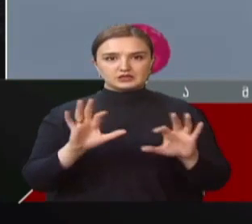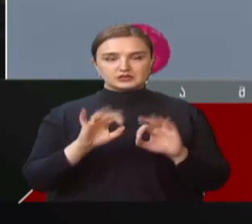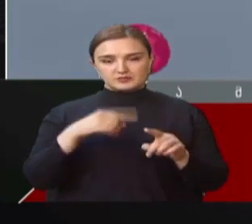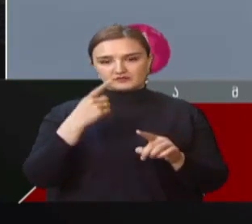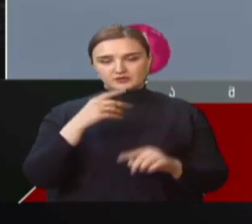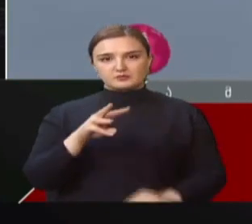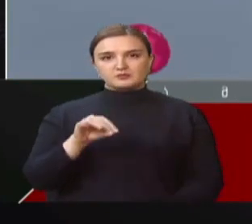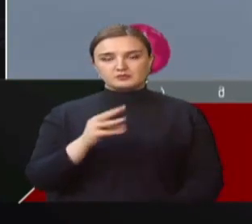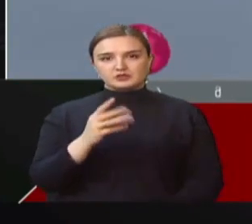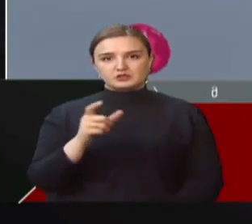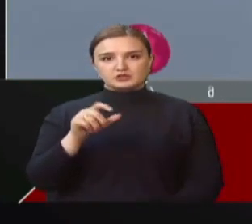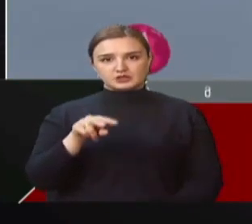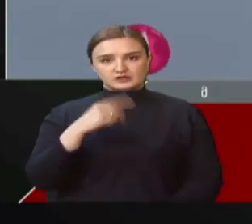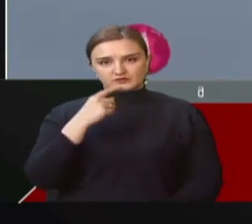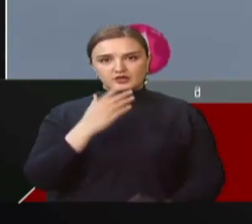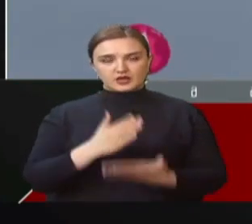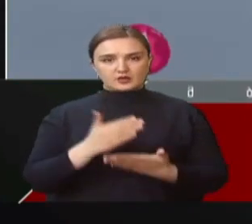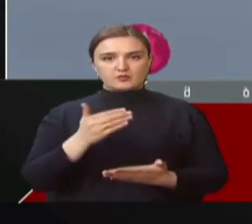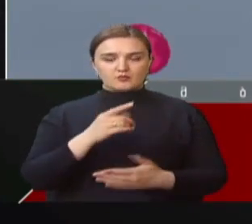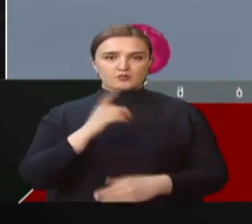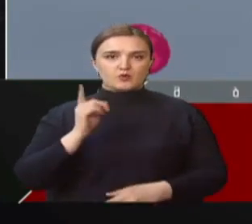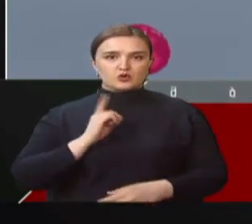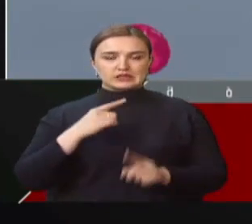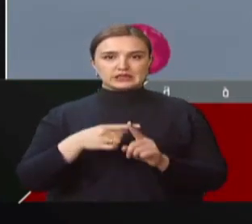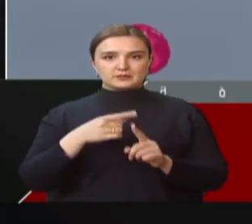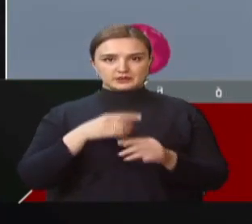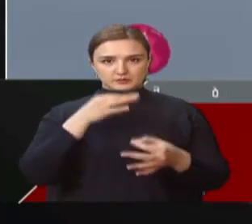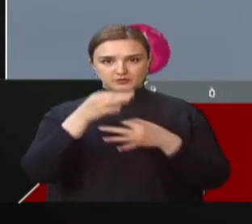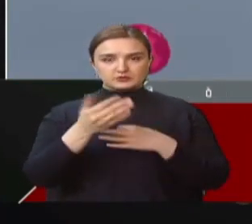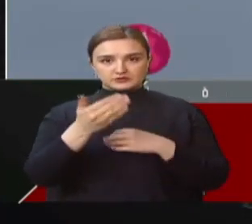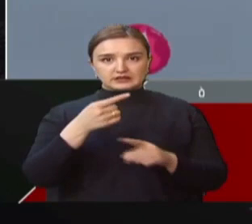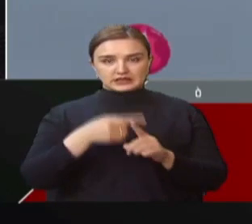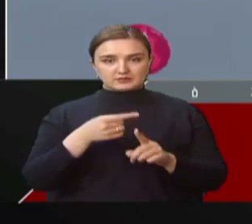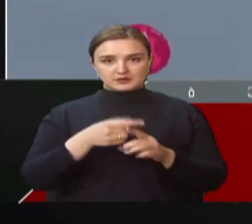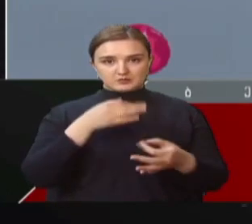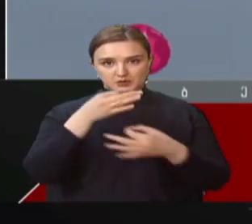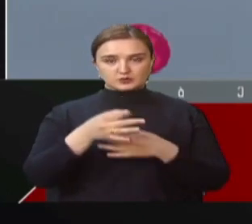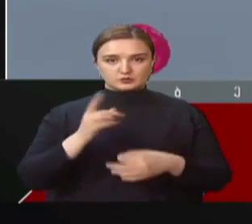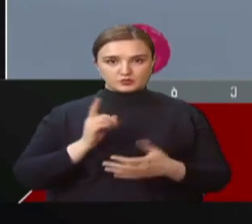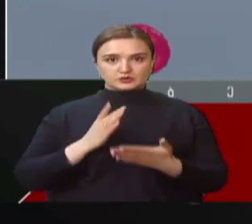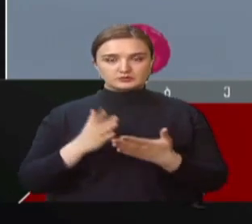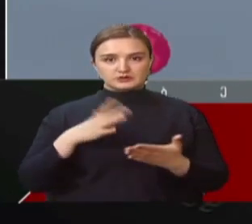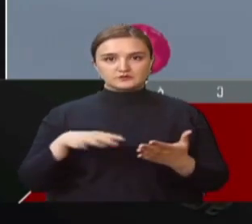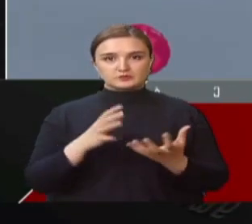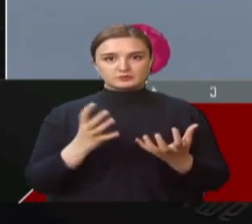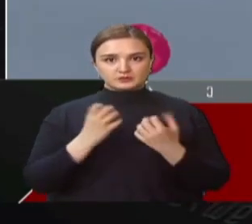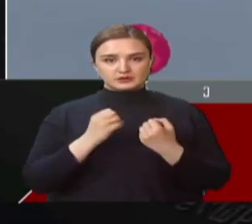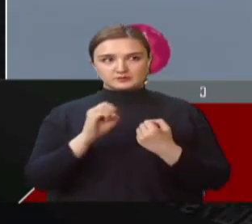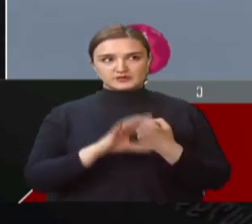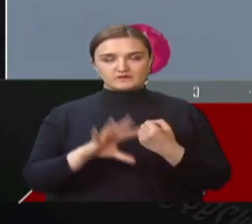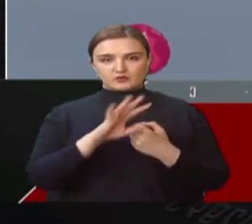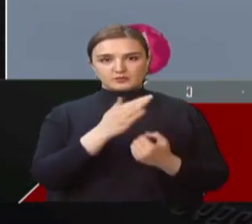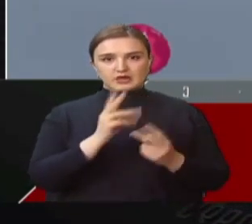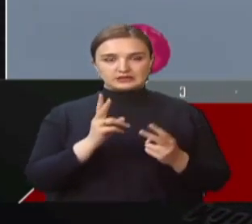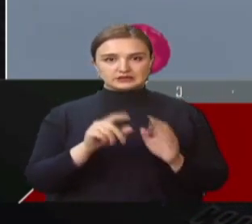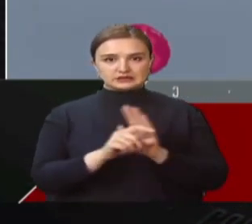პატა შარმიშელმა თქვა რომ მას აქვს მოლოდინი დადებითი პასუხის თქვენ გაქვთ დადებითი პასუხის მოლოდინი რომ მიიღებს საქართველოს ევროკავშირის კანდიდატის სტატუსს